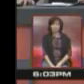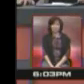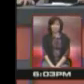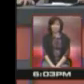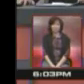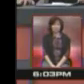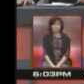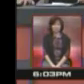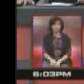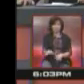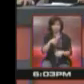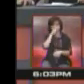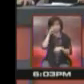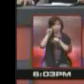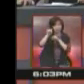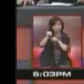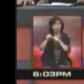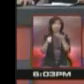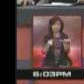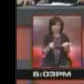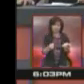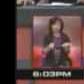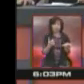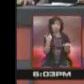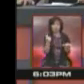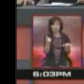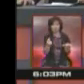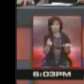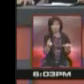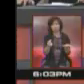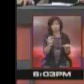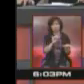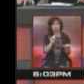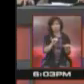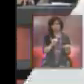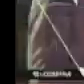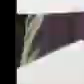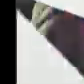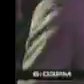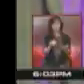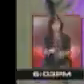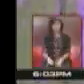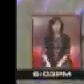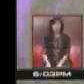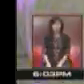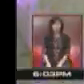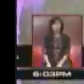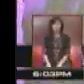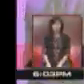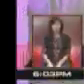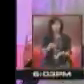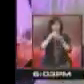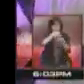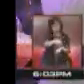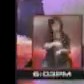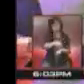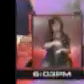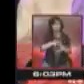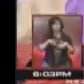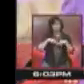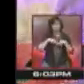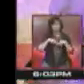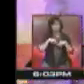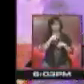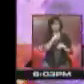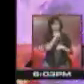Daguin na naman ang panibagong award si People's Champ Manny Pacquiao. Nasungkit ni Pacman ang Man for Others Award sa 12th